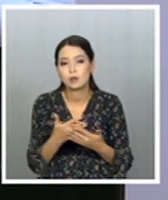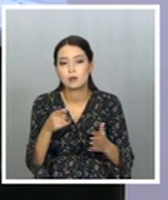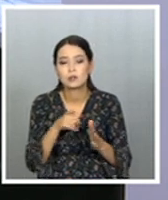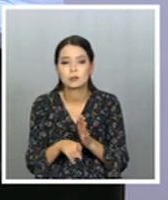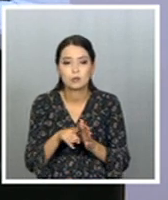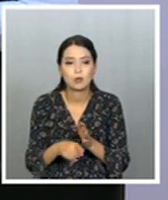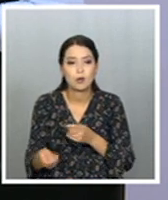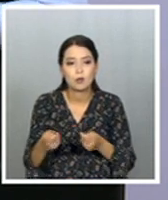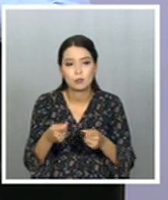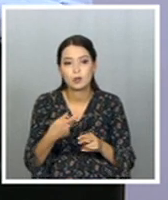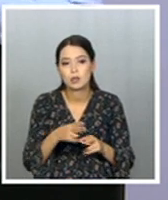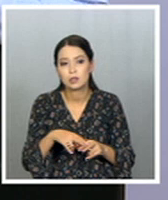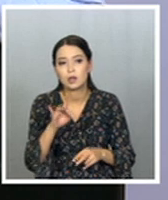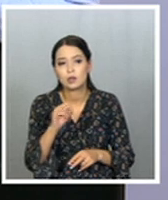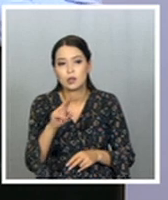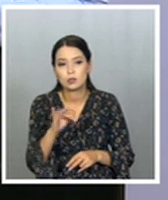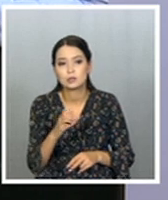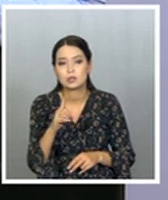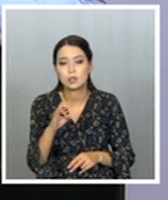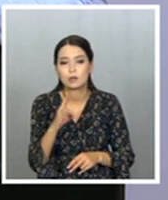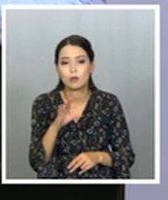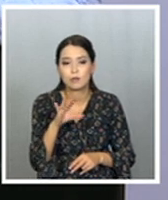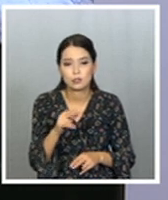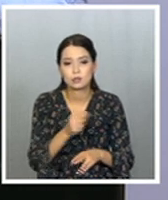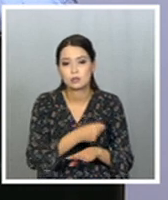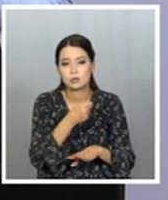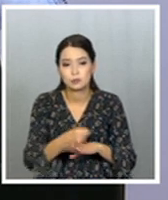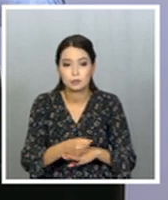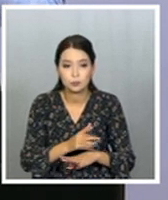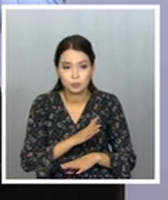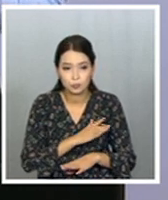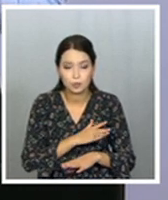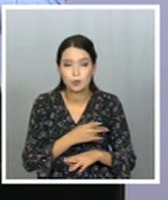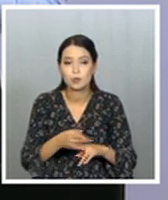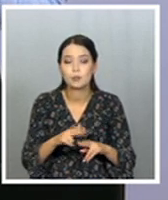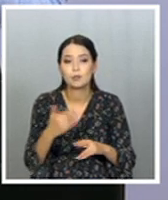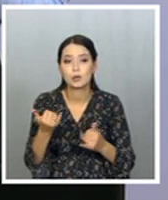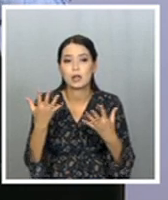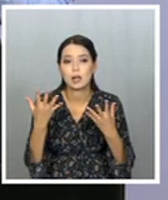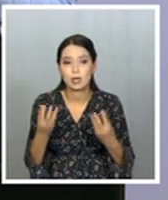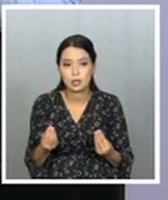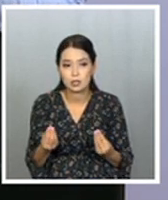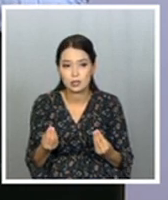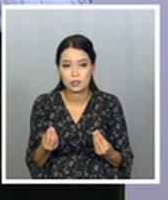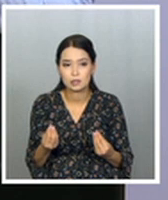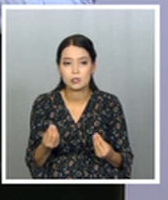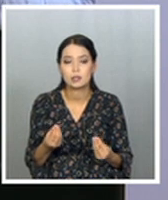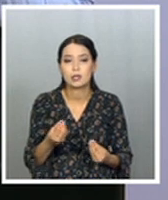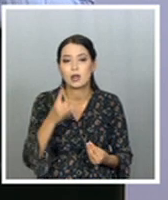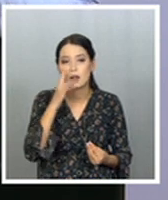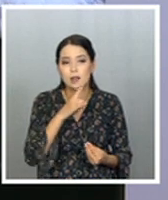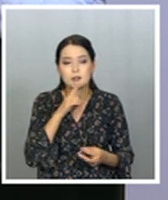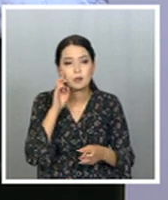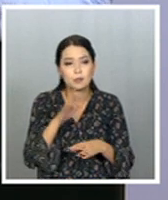болып Радус Зенкович тағайындалды. Яғни бұл съезде Қазақ мемлекетінің